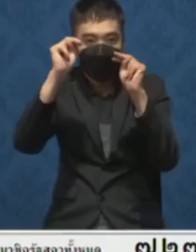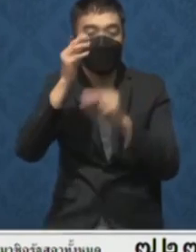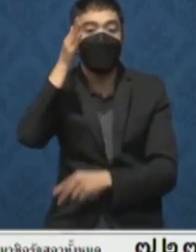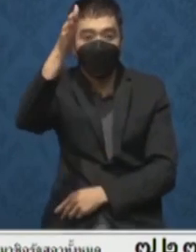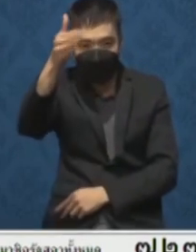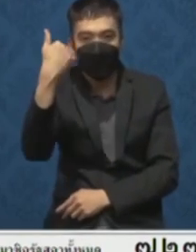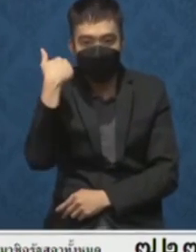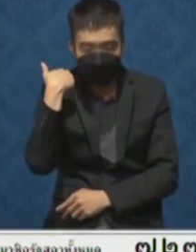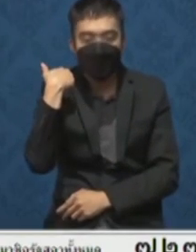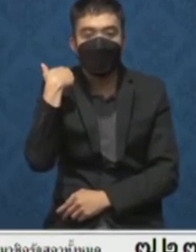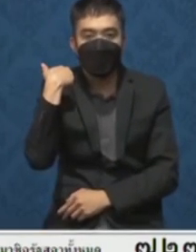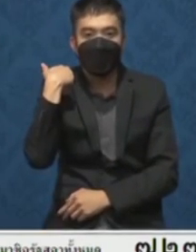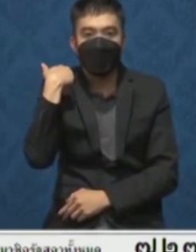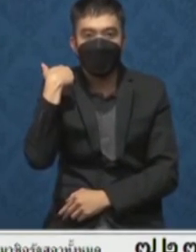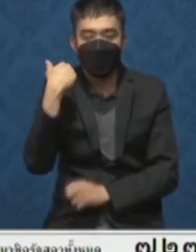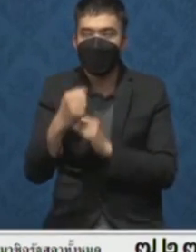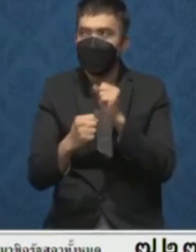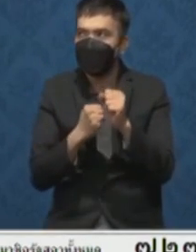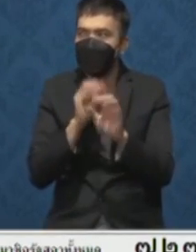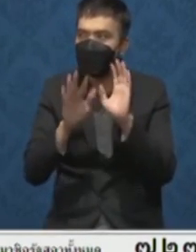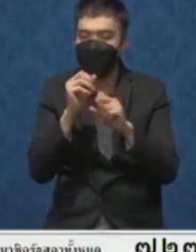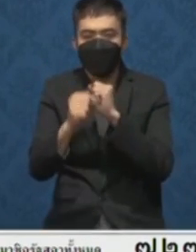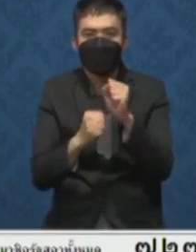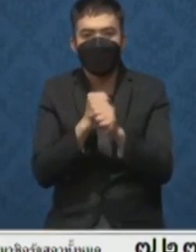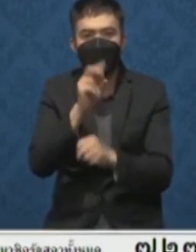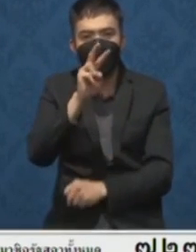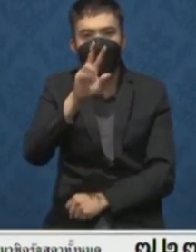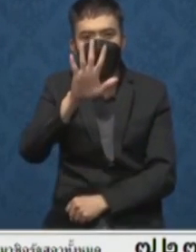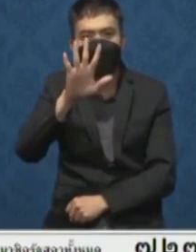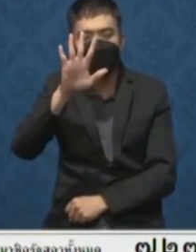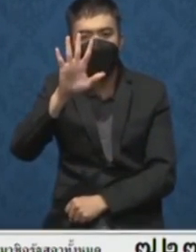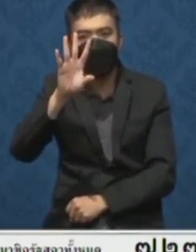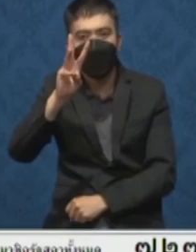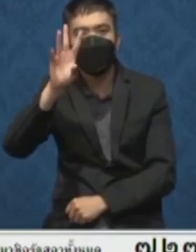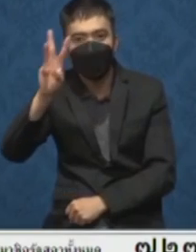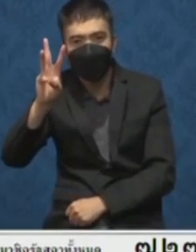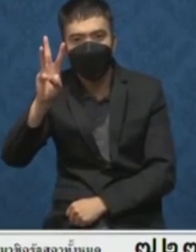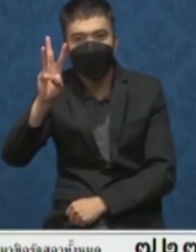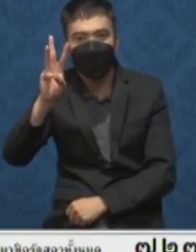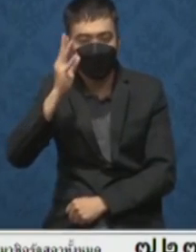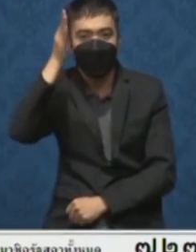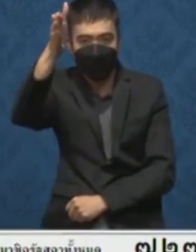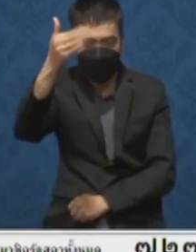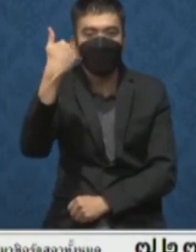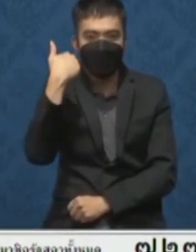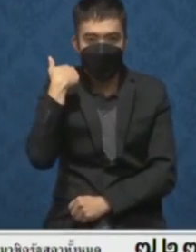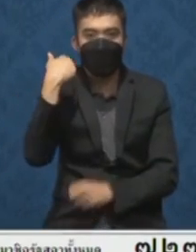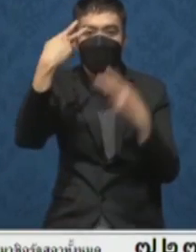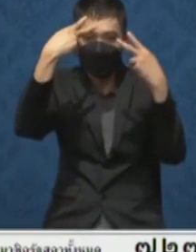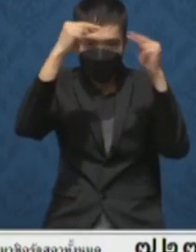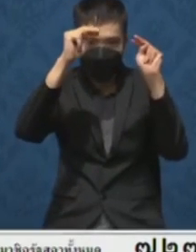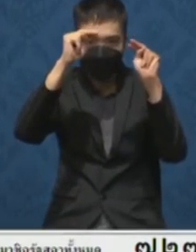ก็จะเกิดขึ้นในปี 2,566 อย่างแ่นอนซึ่งนะวันนั้น